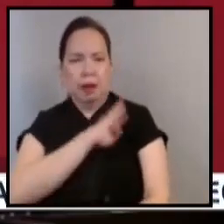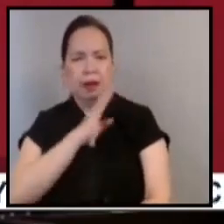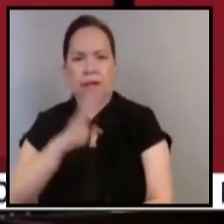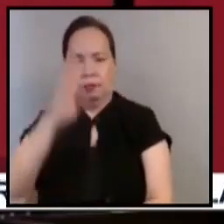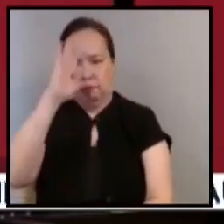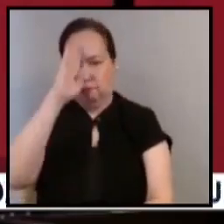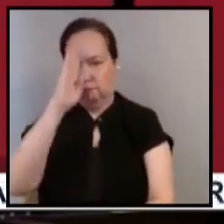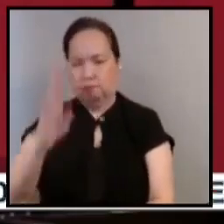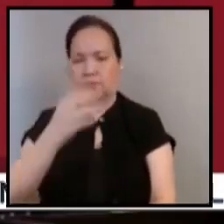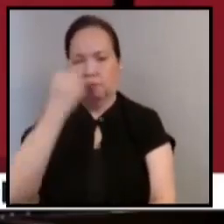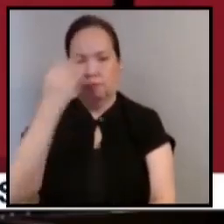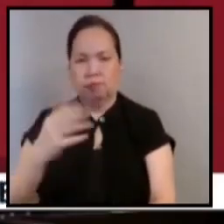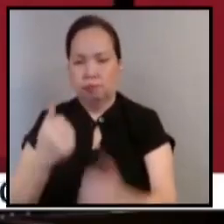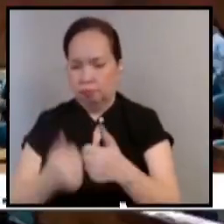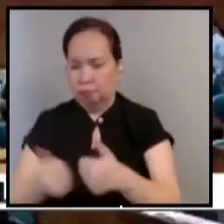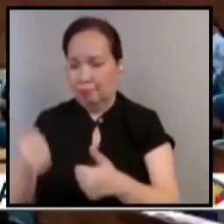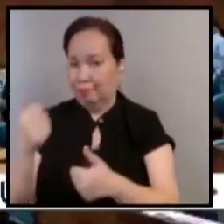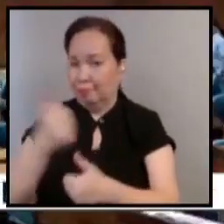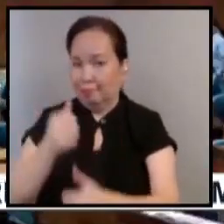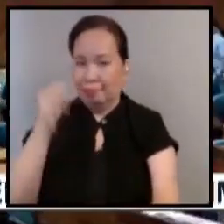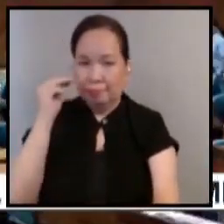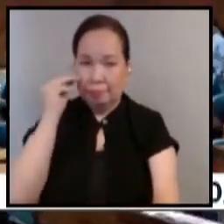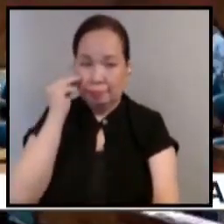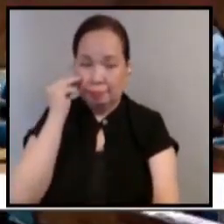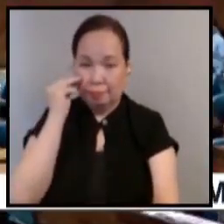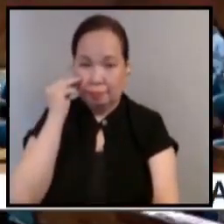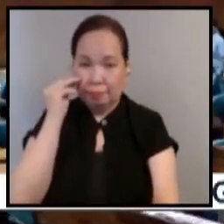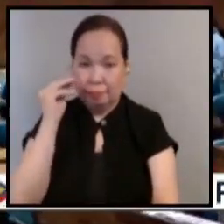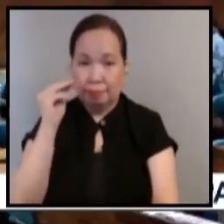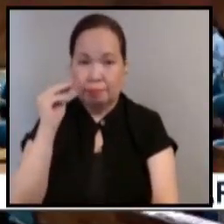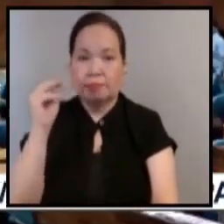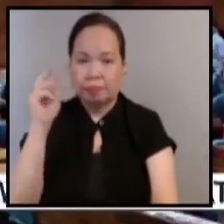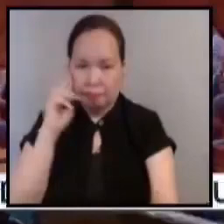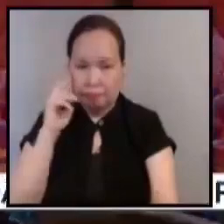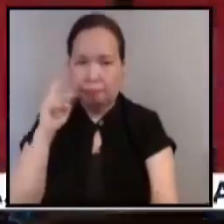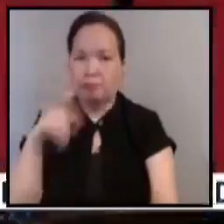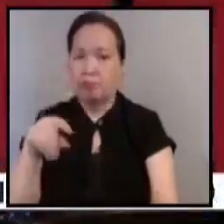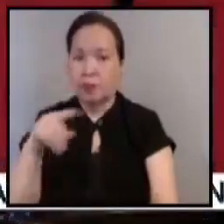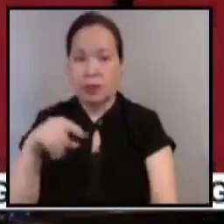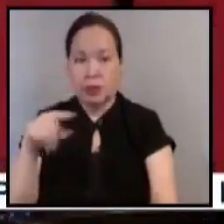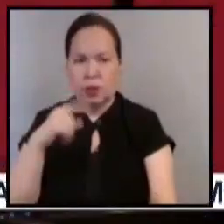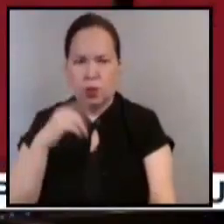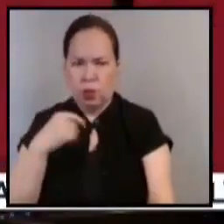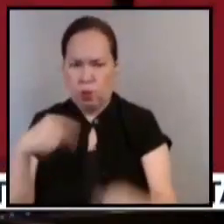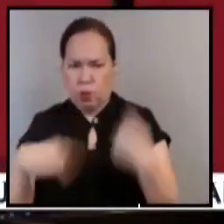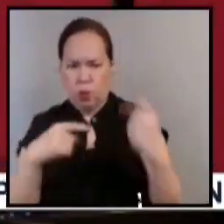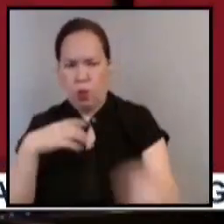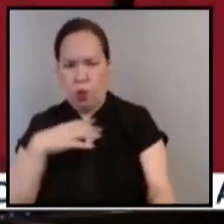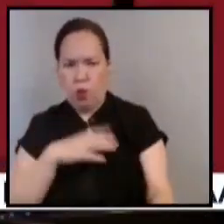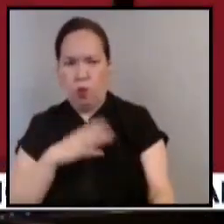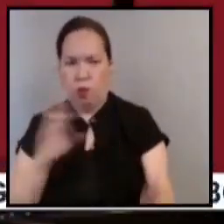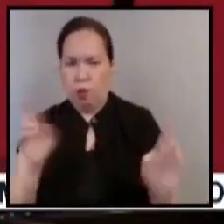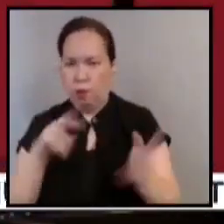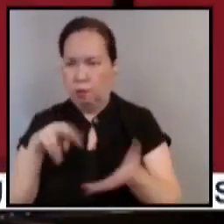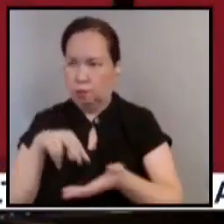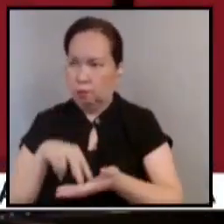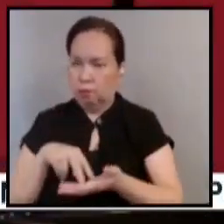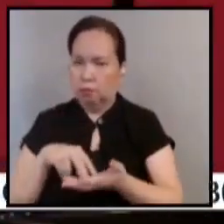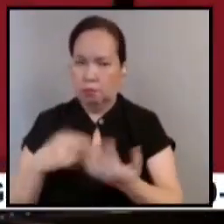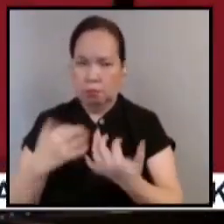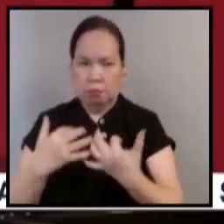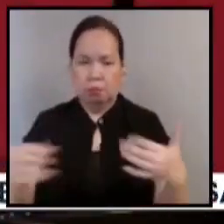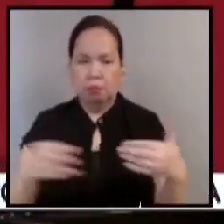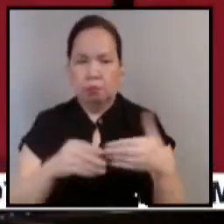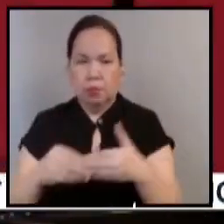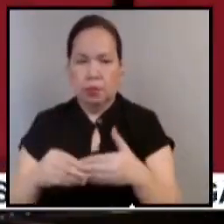Martin Romualdez laban sa mga kritiko ng Kamara nang pangunahan niya ang kanilang pagbabalik sesyon kahapon. Dinepensahan